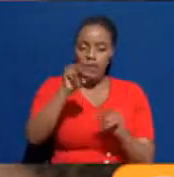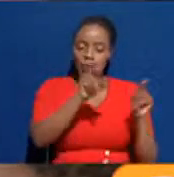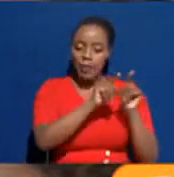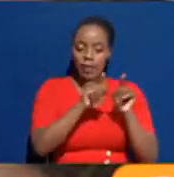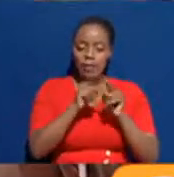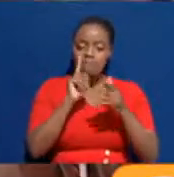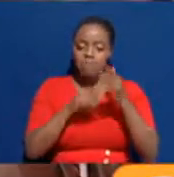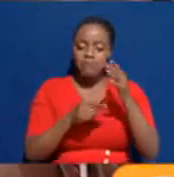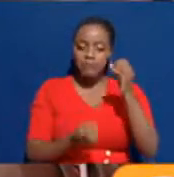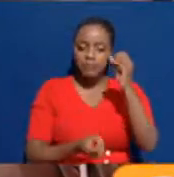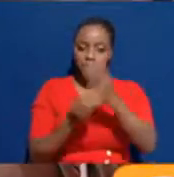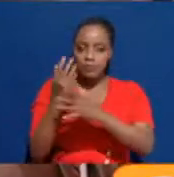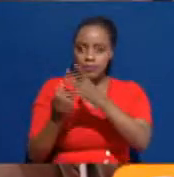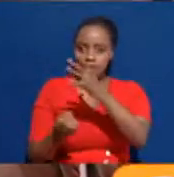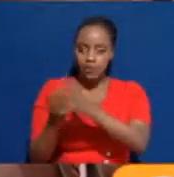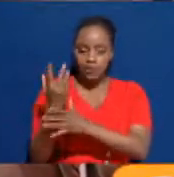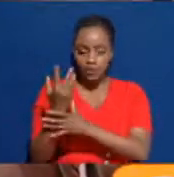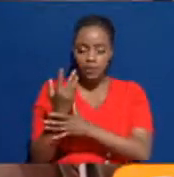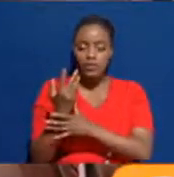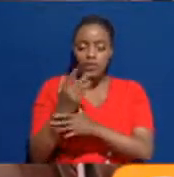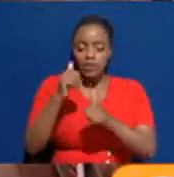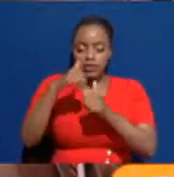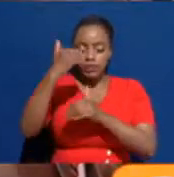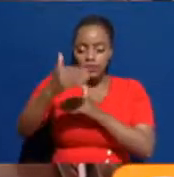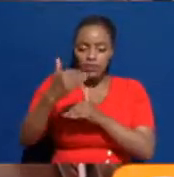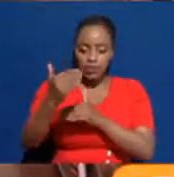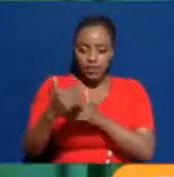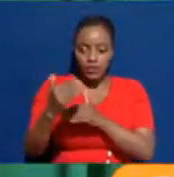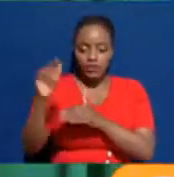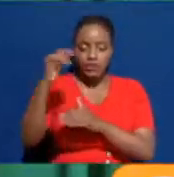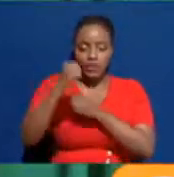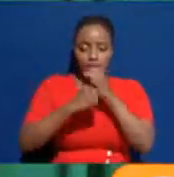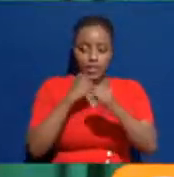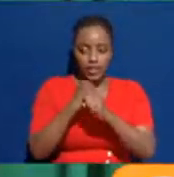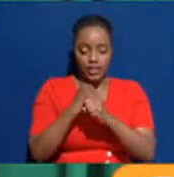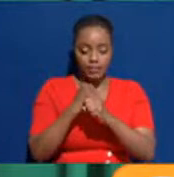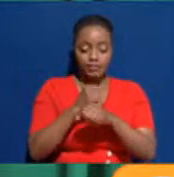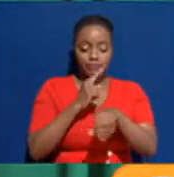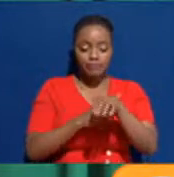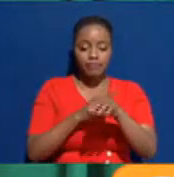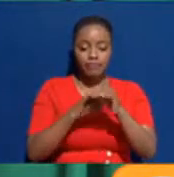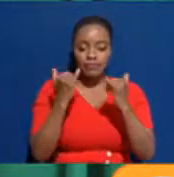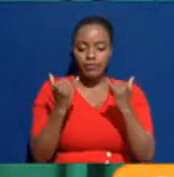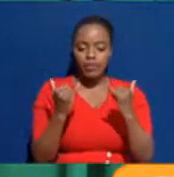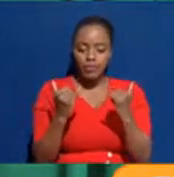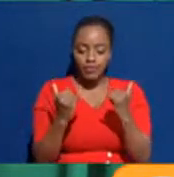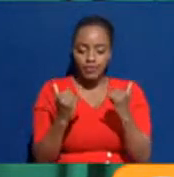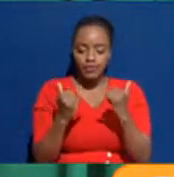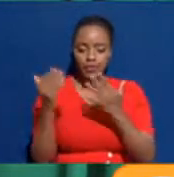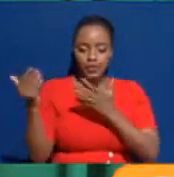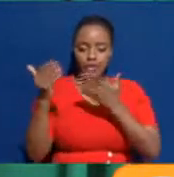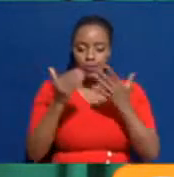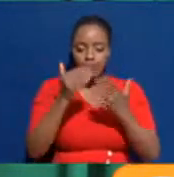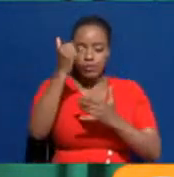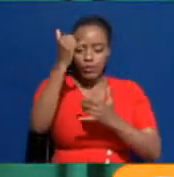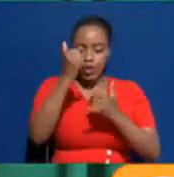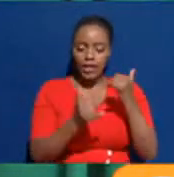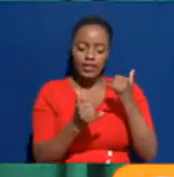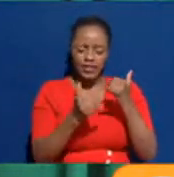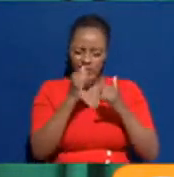mpango wa kubuni nafasi za ajira milioni 1 kila mwaka. This is a time to bring to an